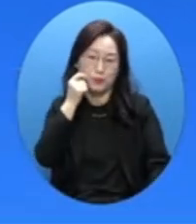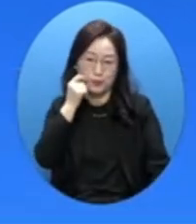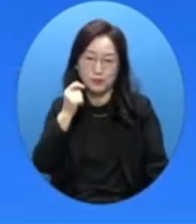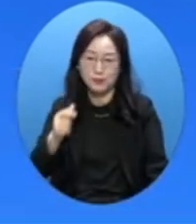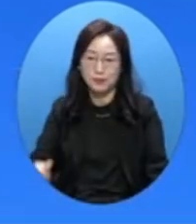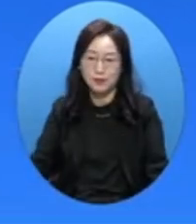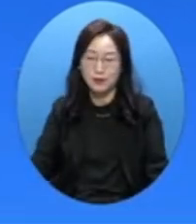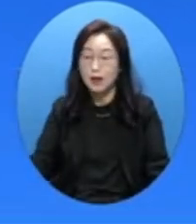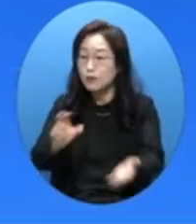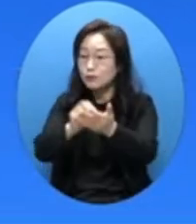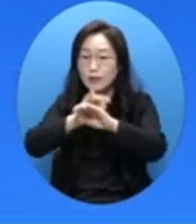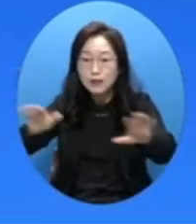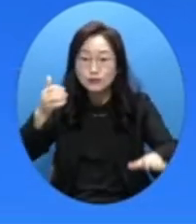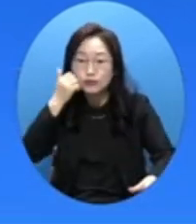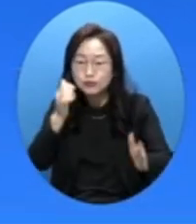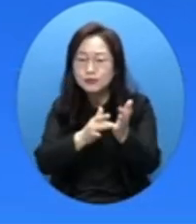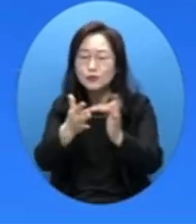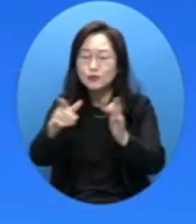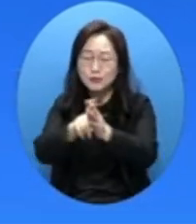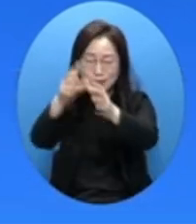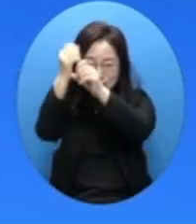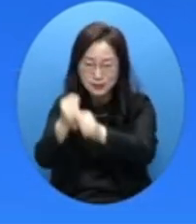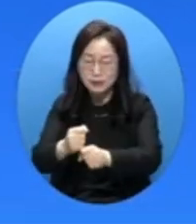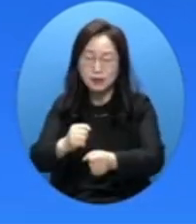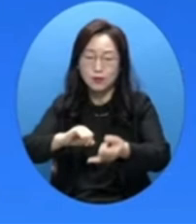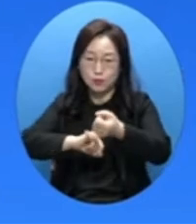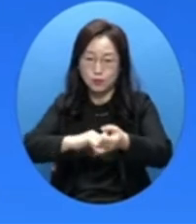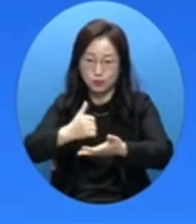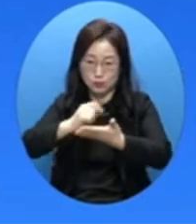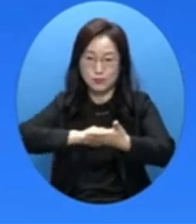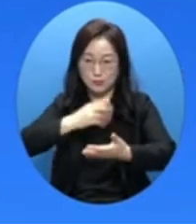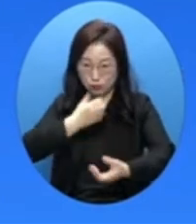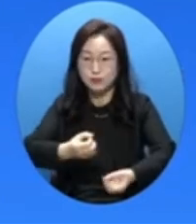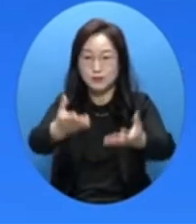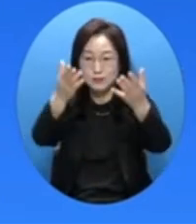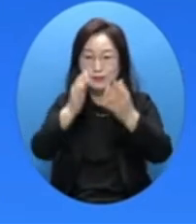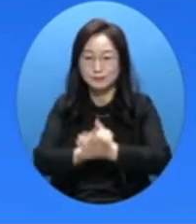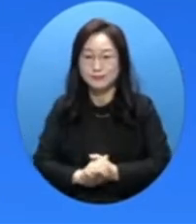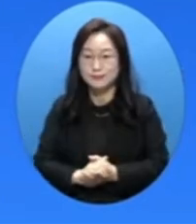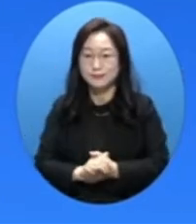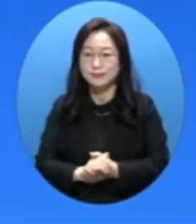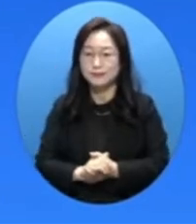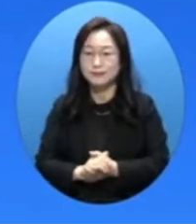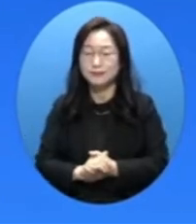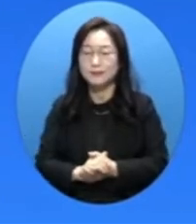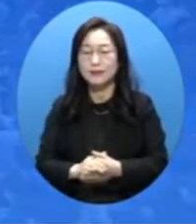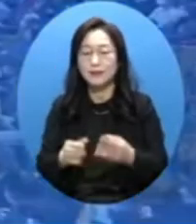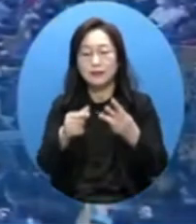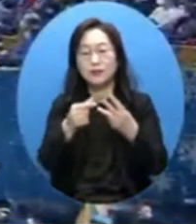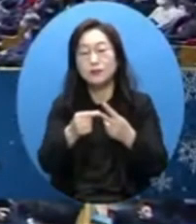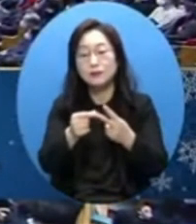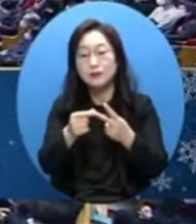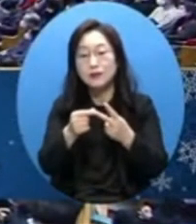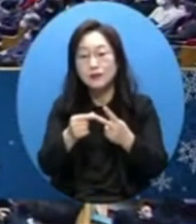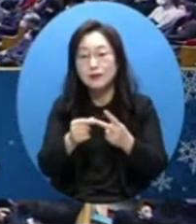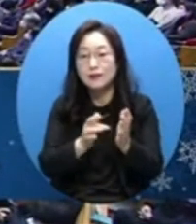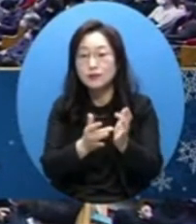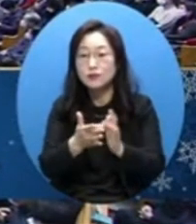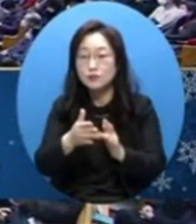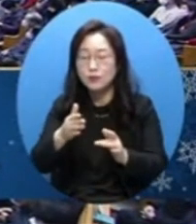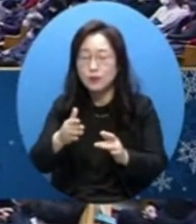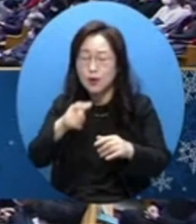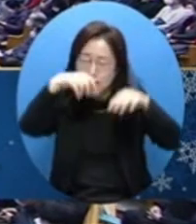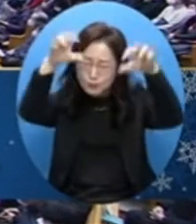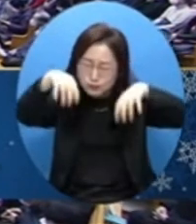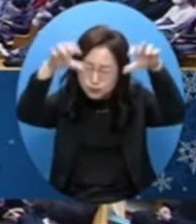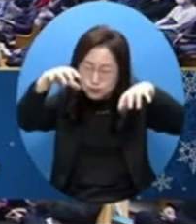문제 해결 대신 예수님을 믿고 의자가 나간 여러분 모두가 되기를 주님의 힘으로 축원합니다. 둘째로 예수님은 폭우를 가리는 곳이